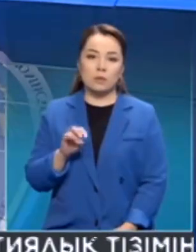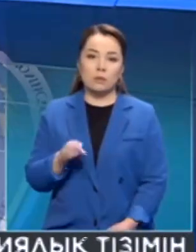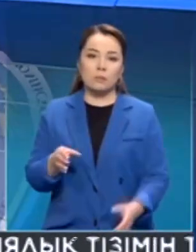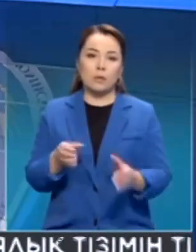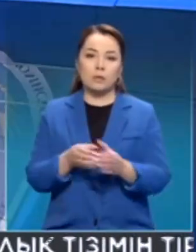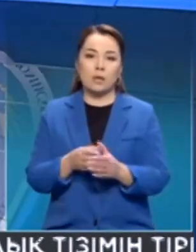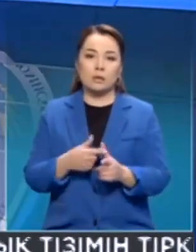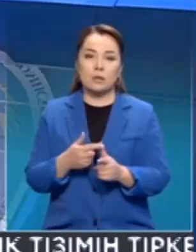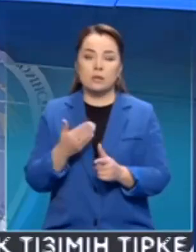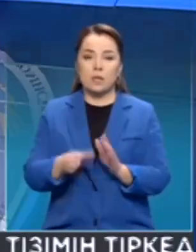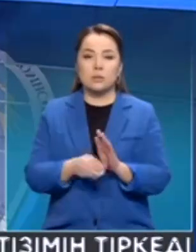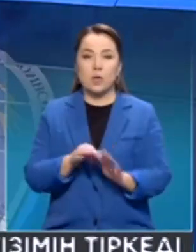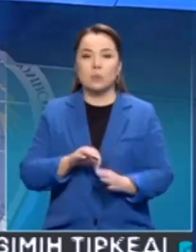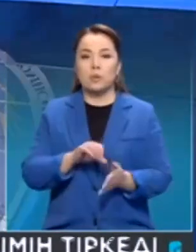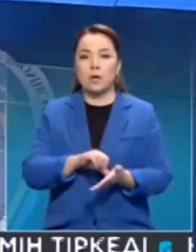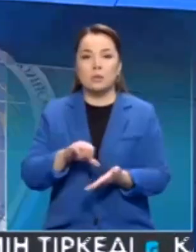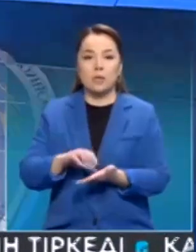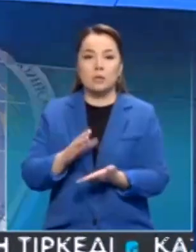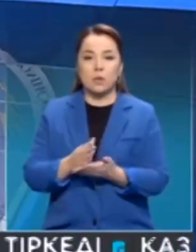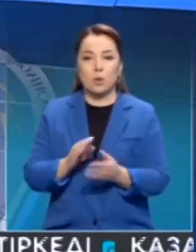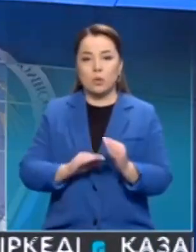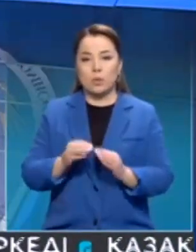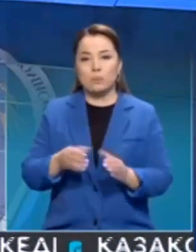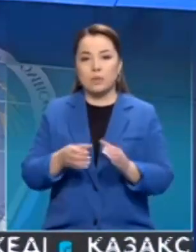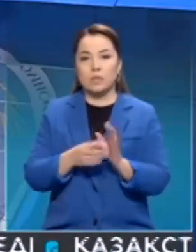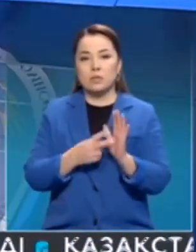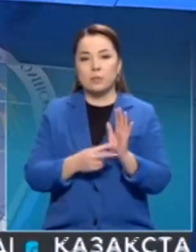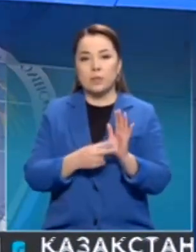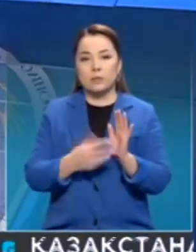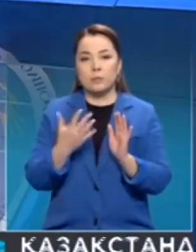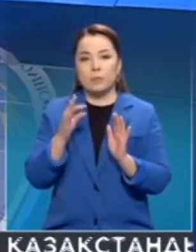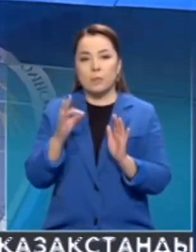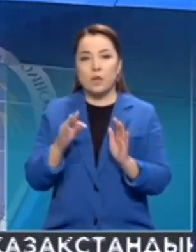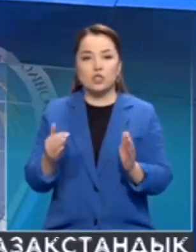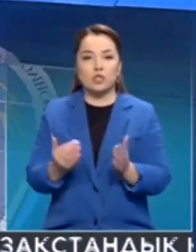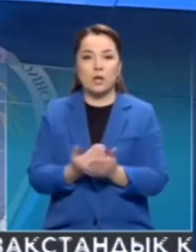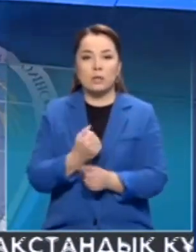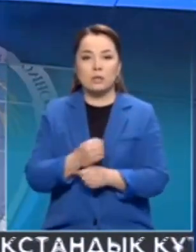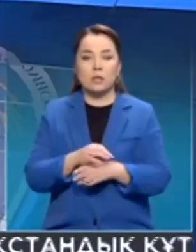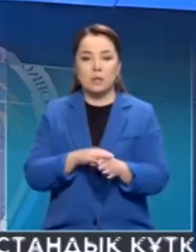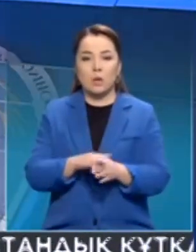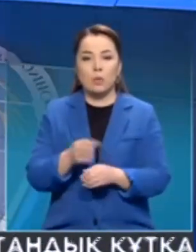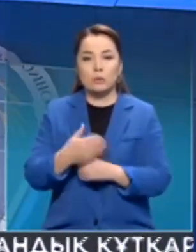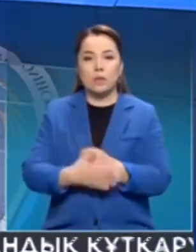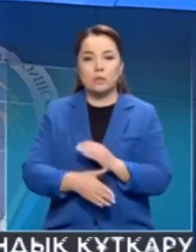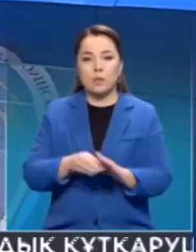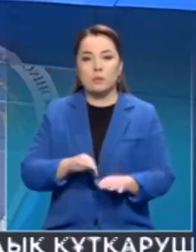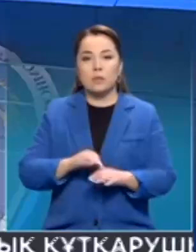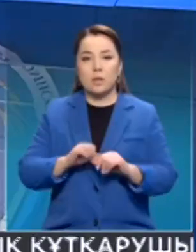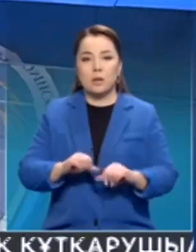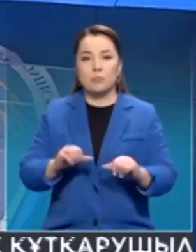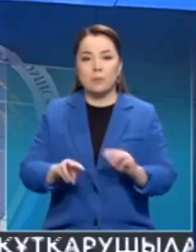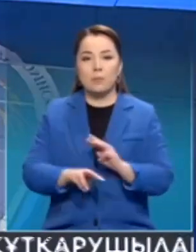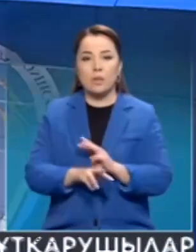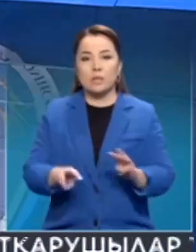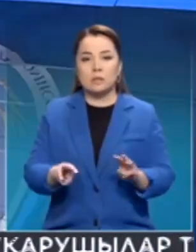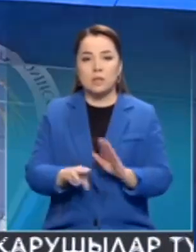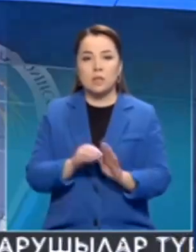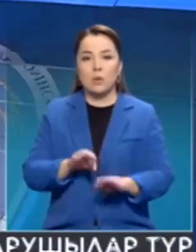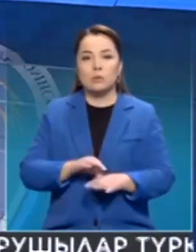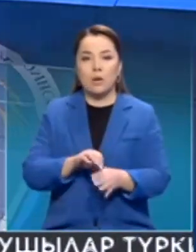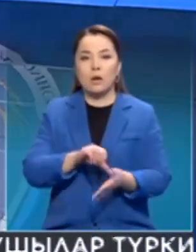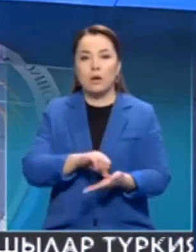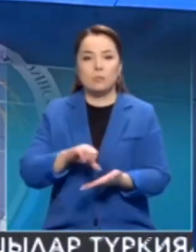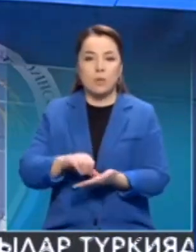Аманат партиясы атынан сайлауға қатысатын кандидаттар құрамы 75%-ға жаңарған. Орталық сайлау комиссиясы мәжіліс сайлауына қатысуға ниет